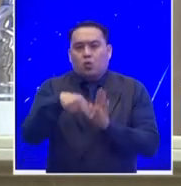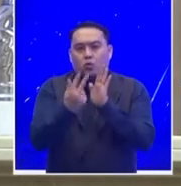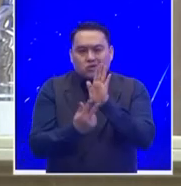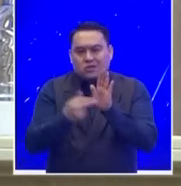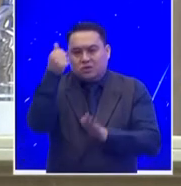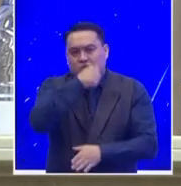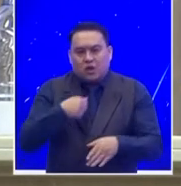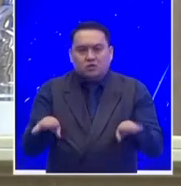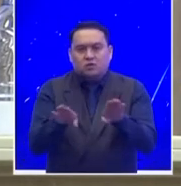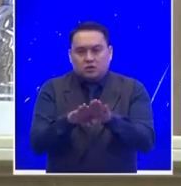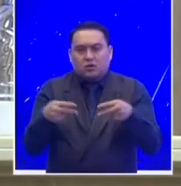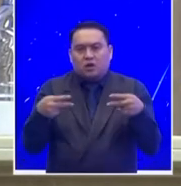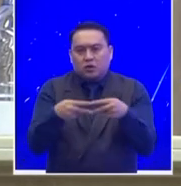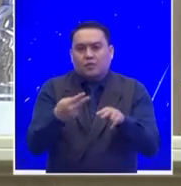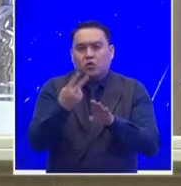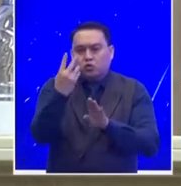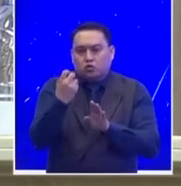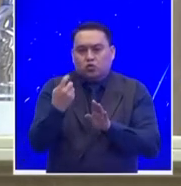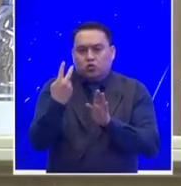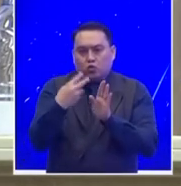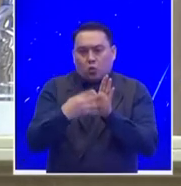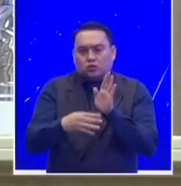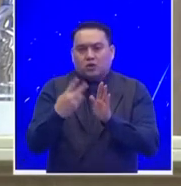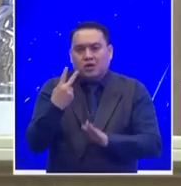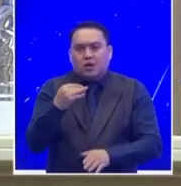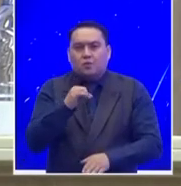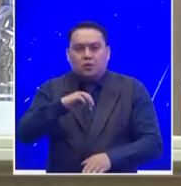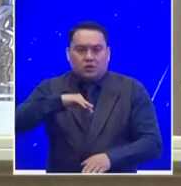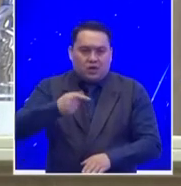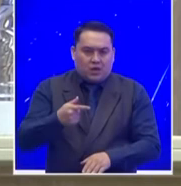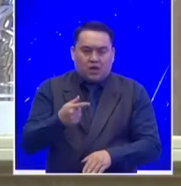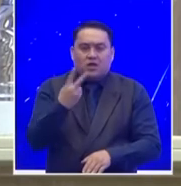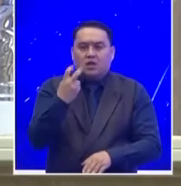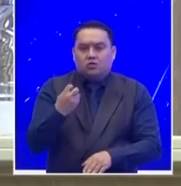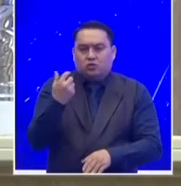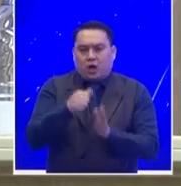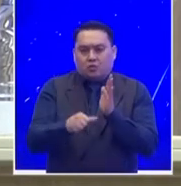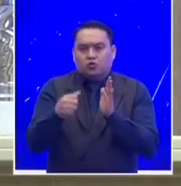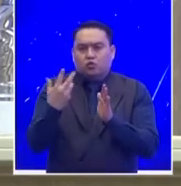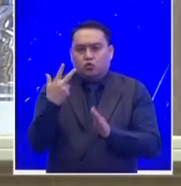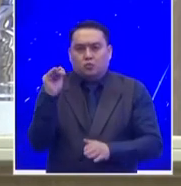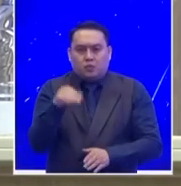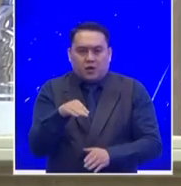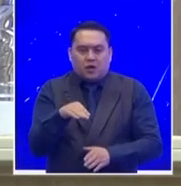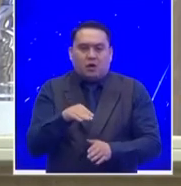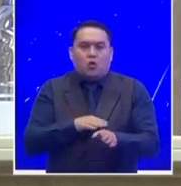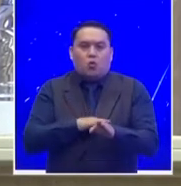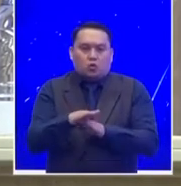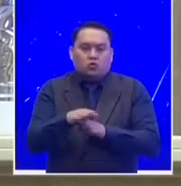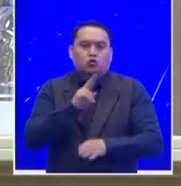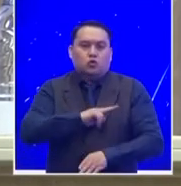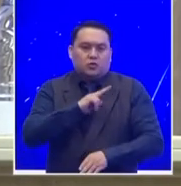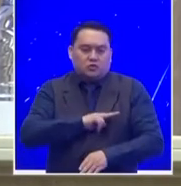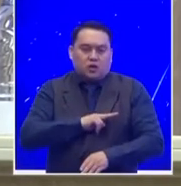2018 жылмен салыстыратын болсақ, бізде 192 миллиард теңгеден астам соммаға 263 850-ден астам атқарушылық іс